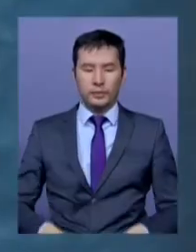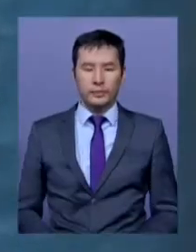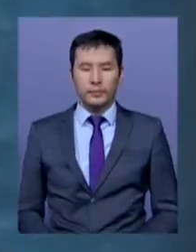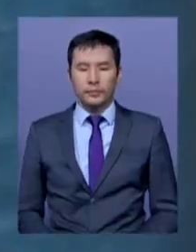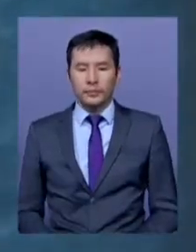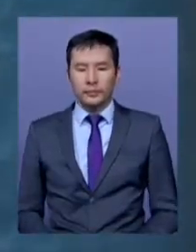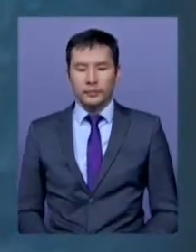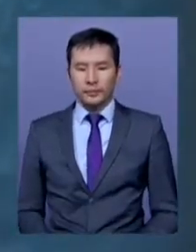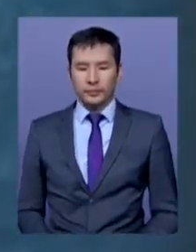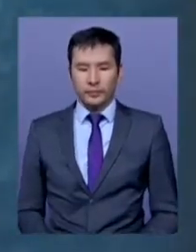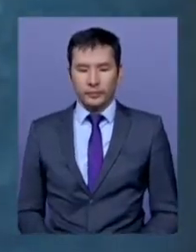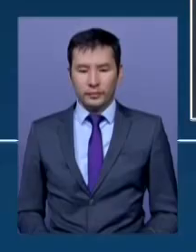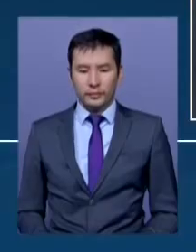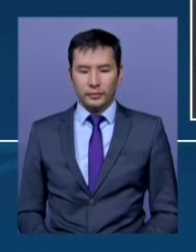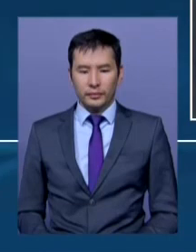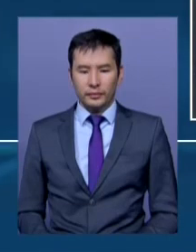орынбасары Жасұлан Байжанов.